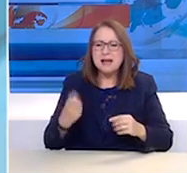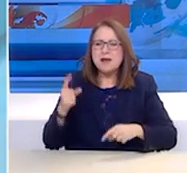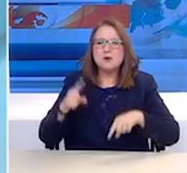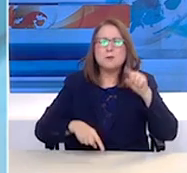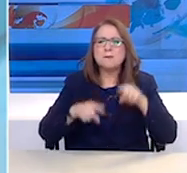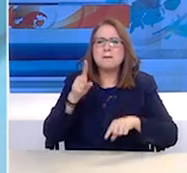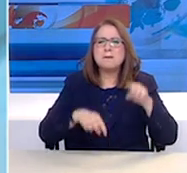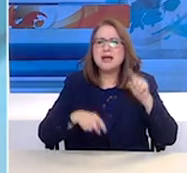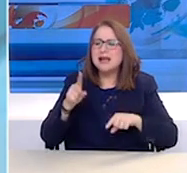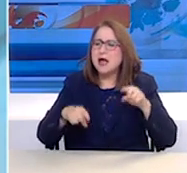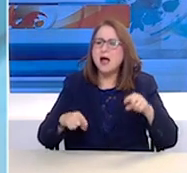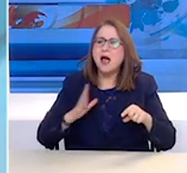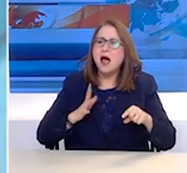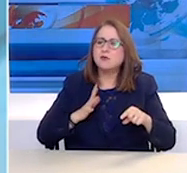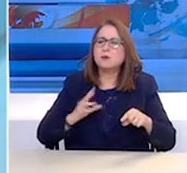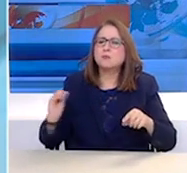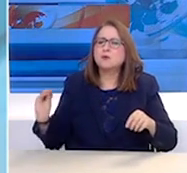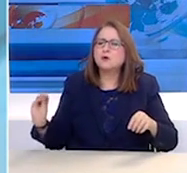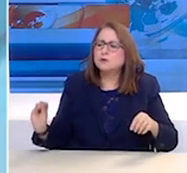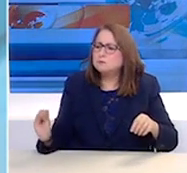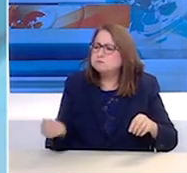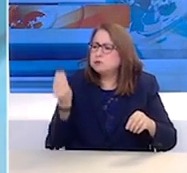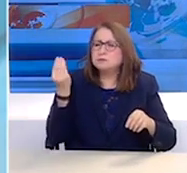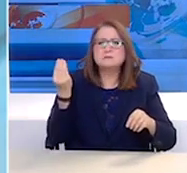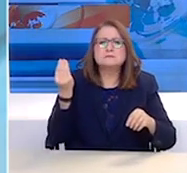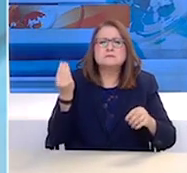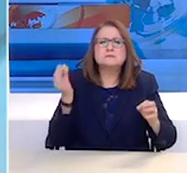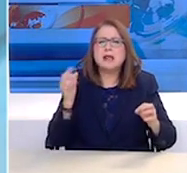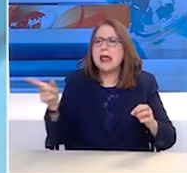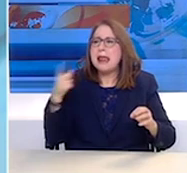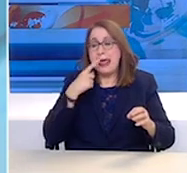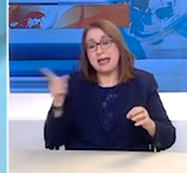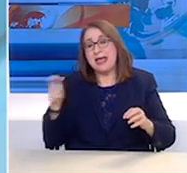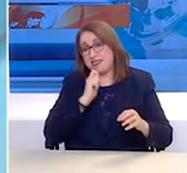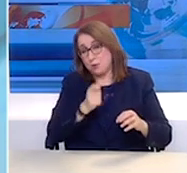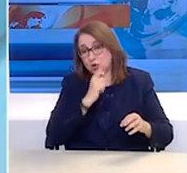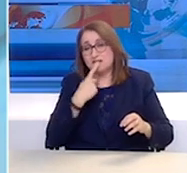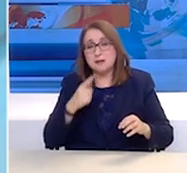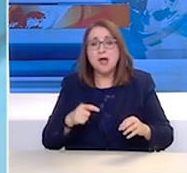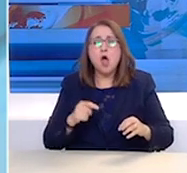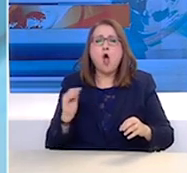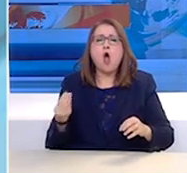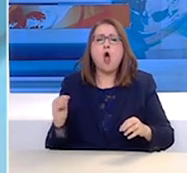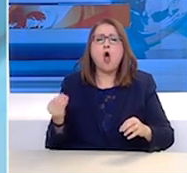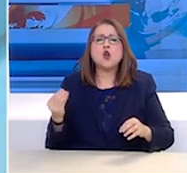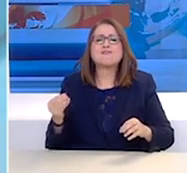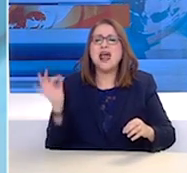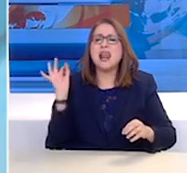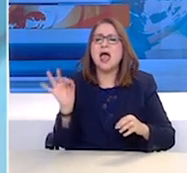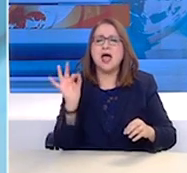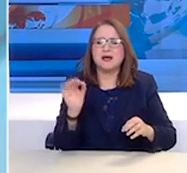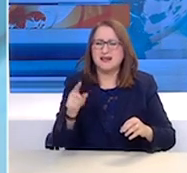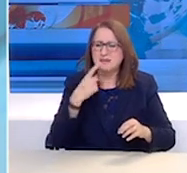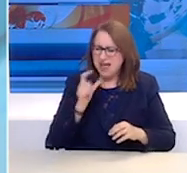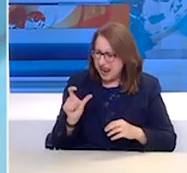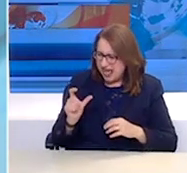είπαμε απροσδιόριστη της πηγής μετάδοσης. Δεν μου αρέσει αυτός ο όρος. Αυτά τα κρούσματα λοιπόν που έχουν απροσδιόριστη πηγή μετάδοσης εξακολουθούν να υπάρχουν. Δεν είναι